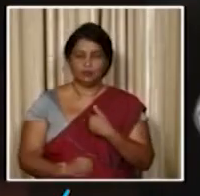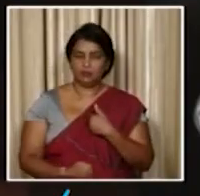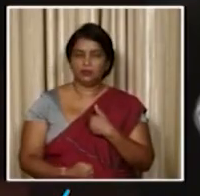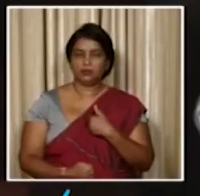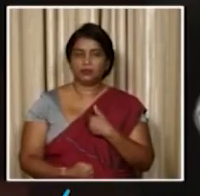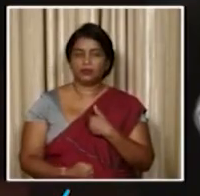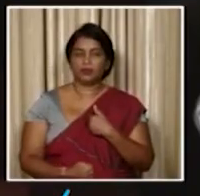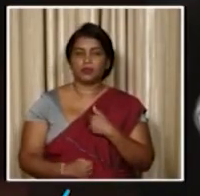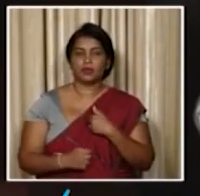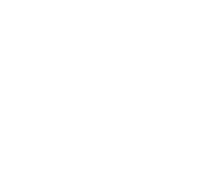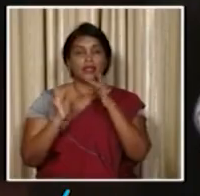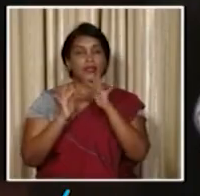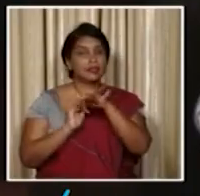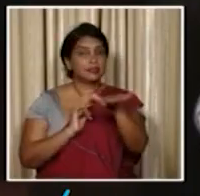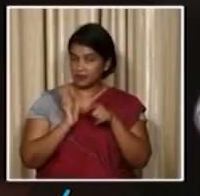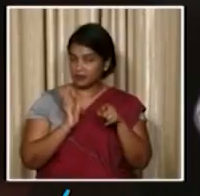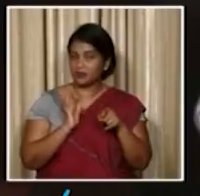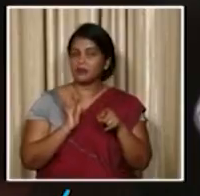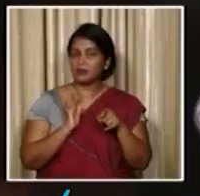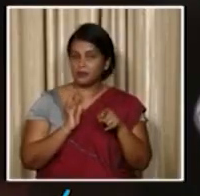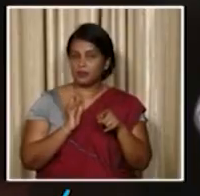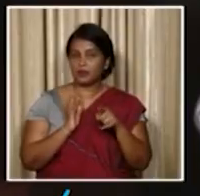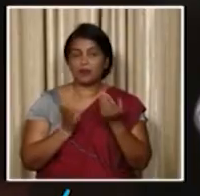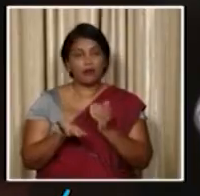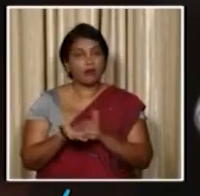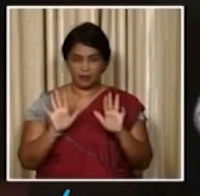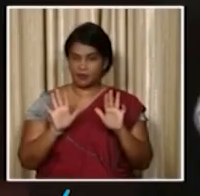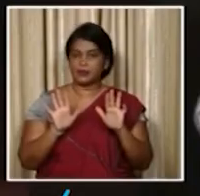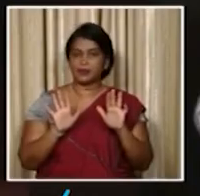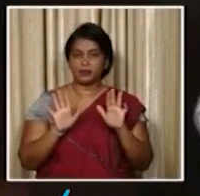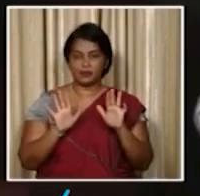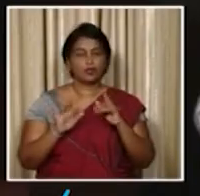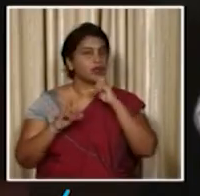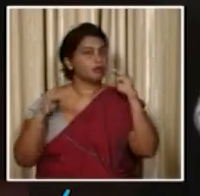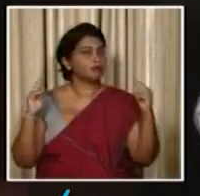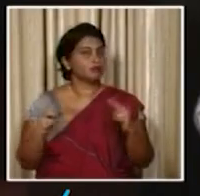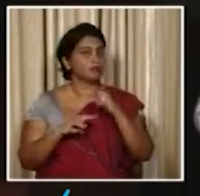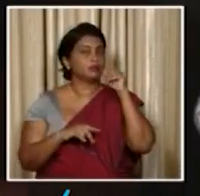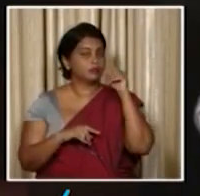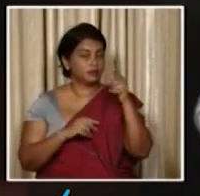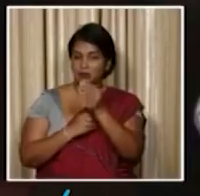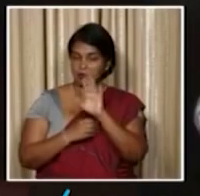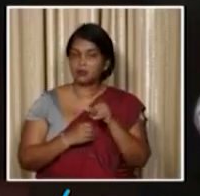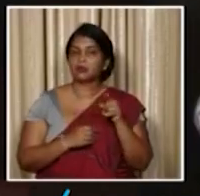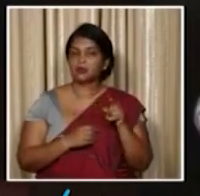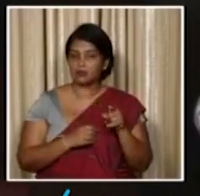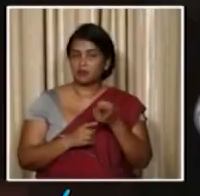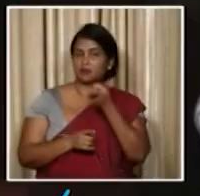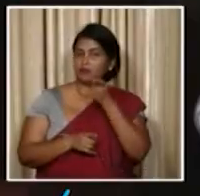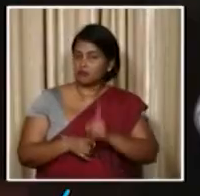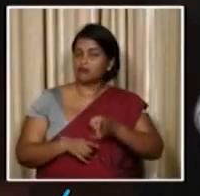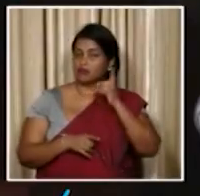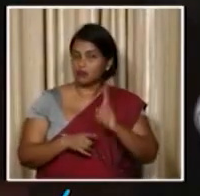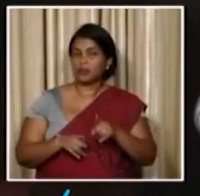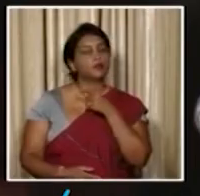හිතන්නේ මාර්ගගත සුරක්ෂිත පනතේ අවස්ථා 9කදී ශ්‍රේෂ්ඨාධිකරණය ලබා දුන්නු නිගමනයන්